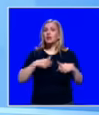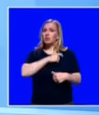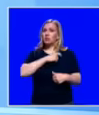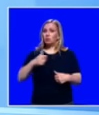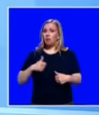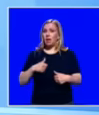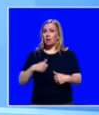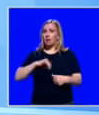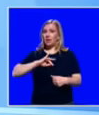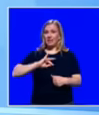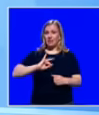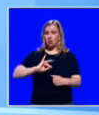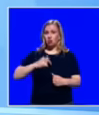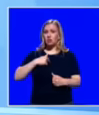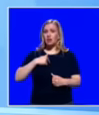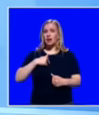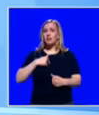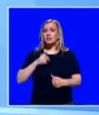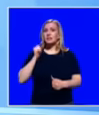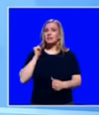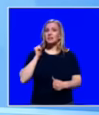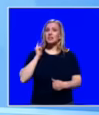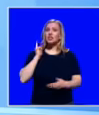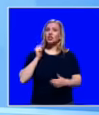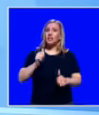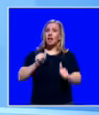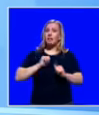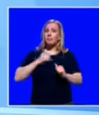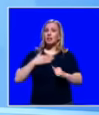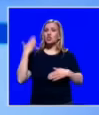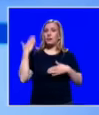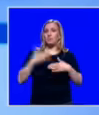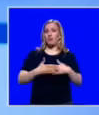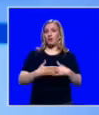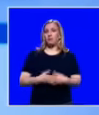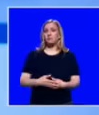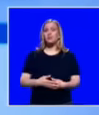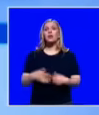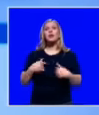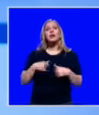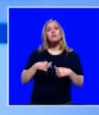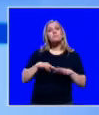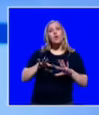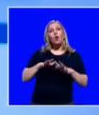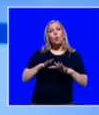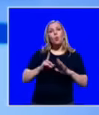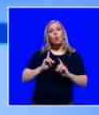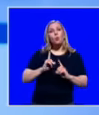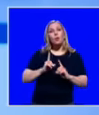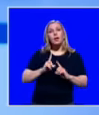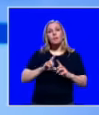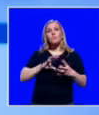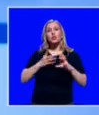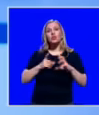идентичност. Трябва да си защитаваме правата и да бъдем като всички други държави. Кое ще е политическото семейство според вас, господин Божков, което ще